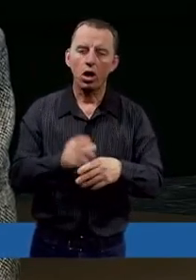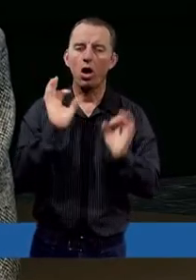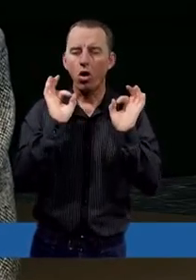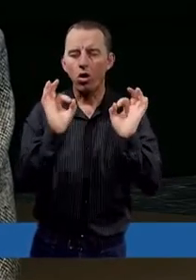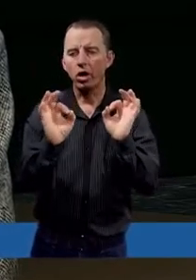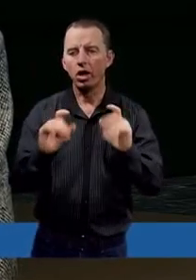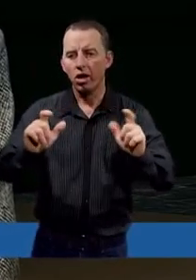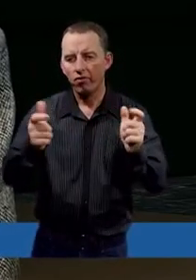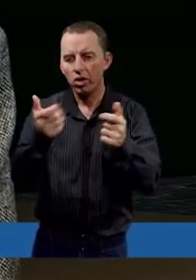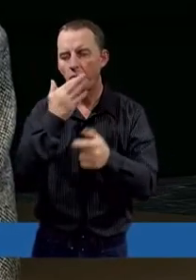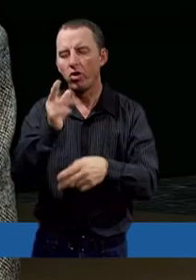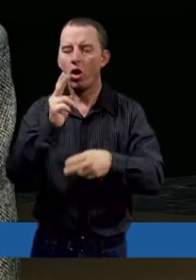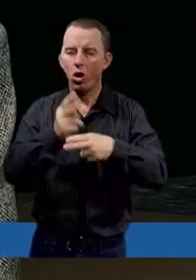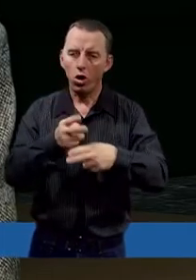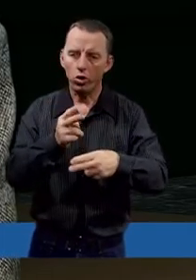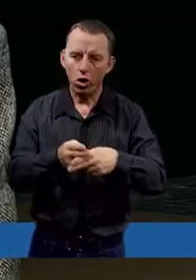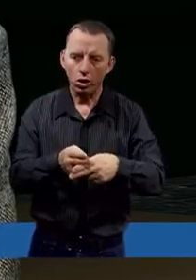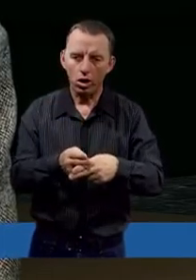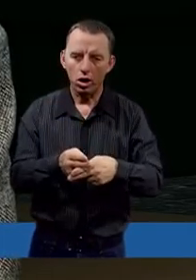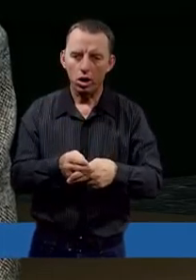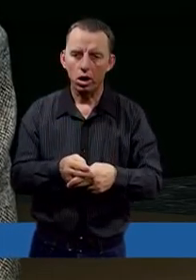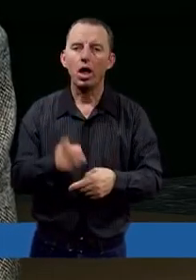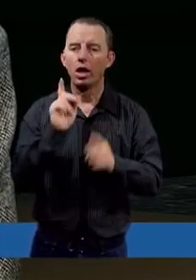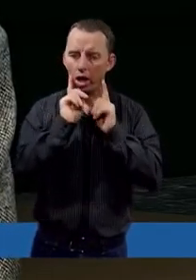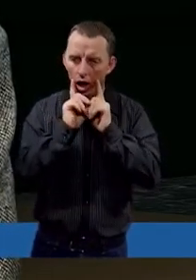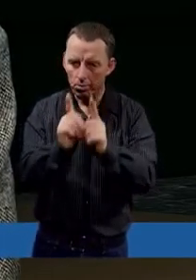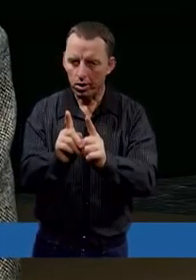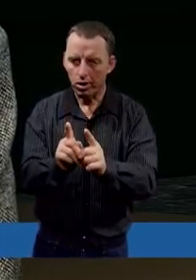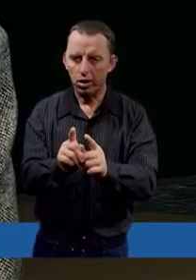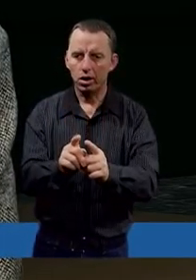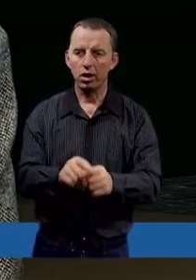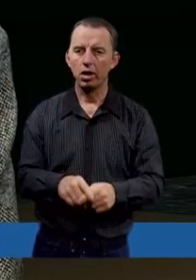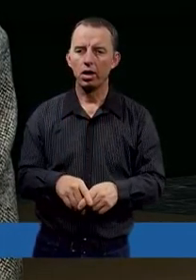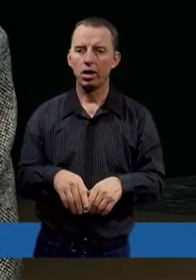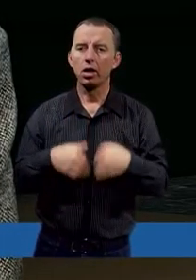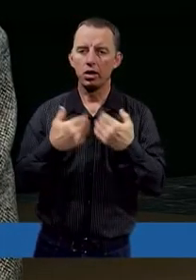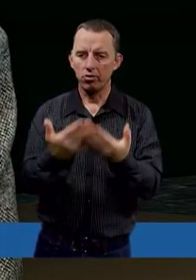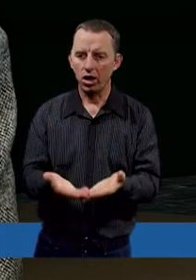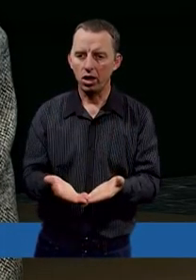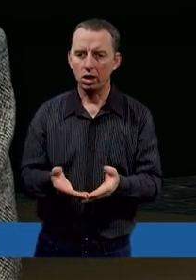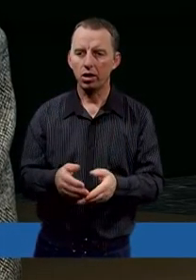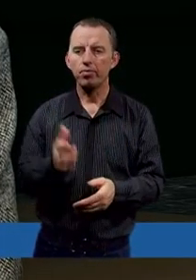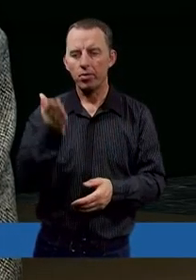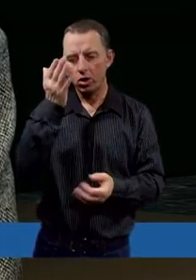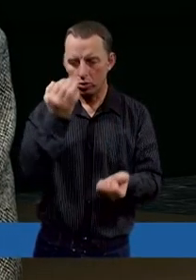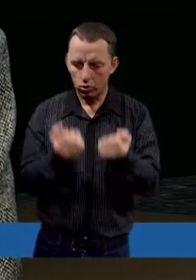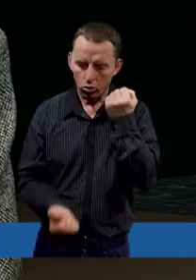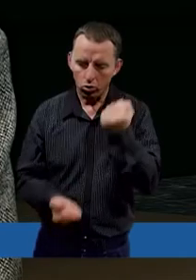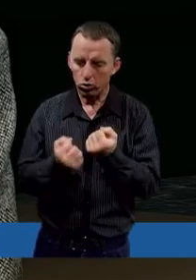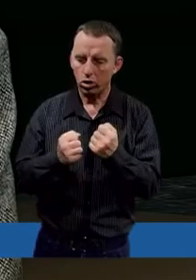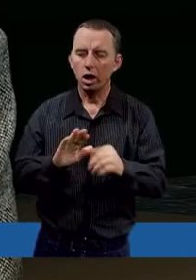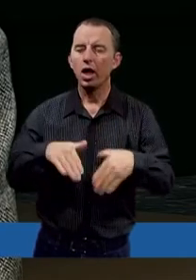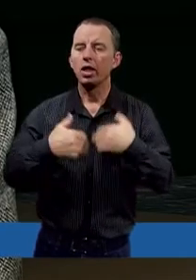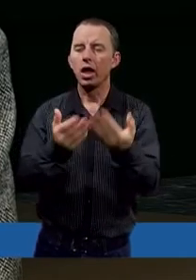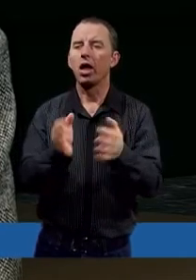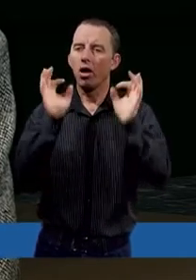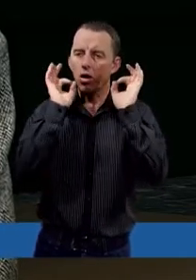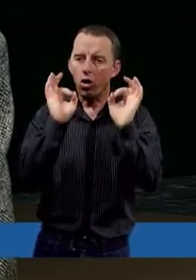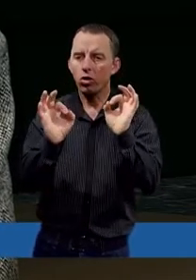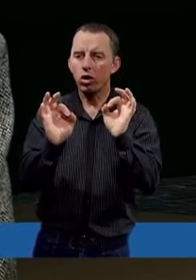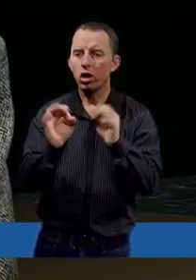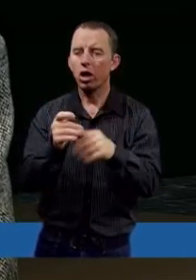wydarzeniem. Ja mówię już o chorobie. I naprawdę stajemy i trudno nam jest dać konkretną odpowiedź, co